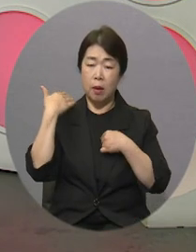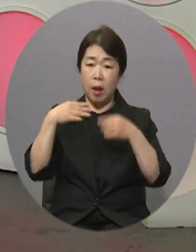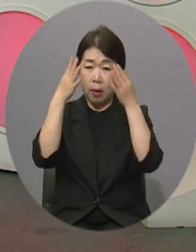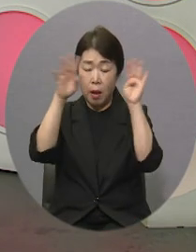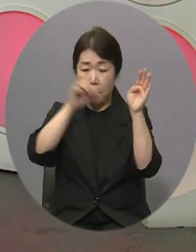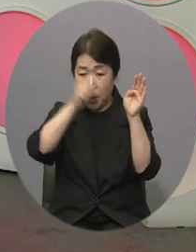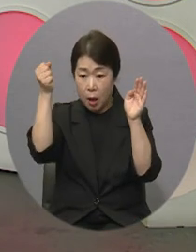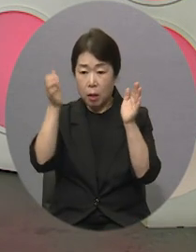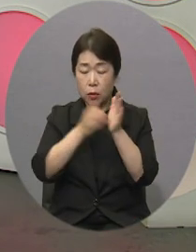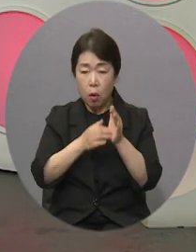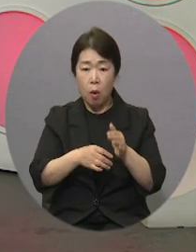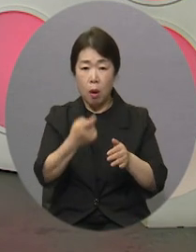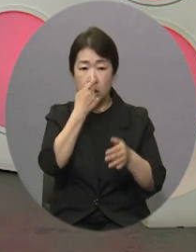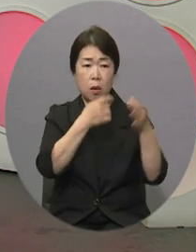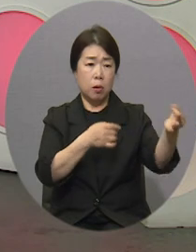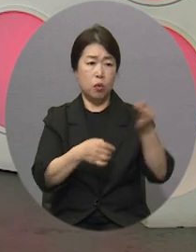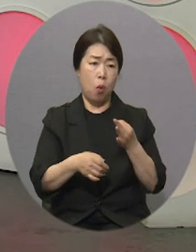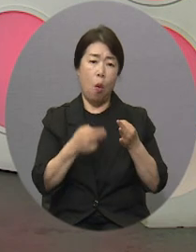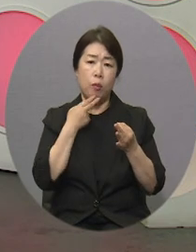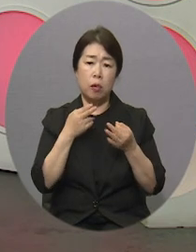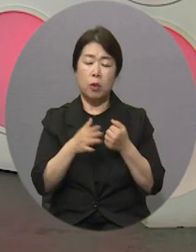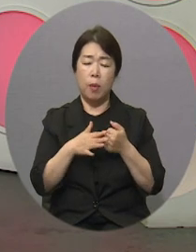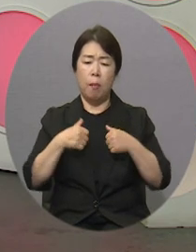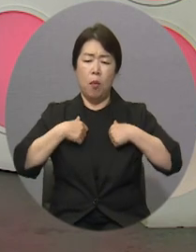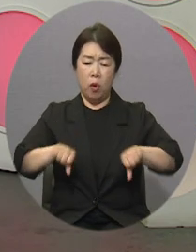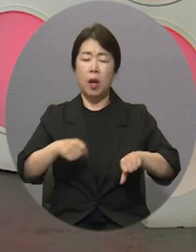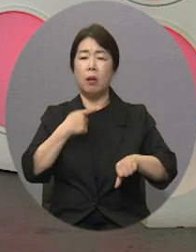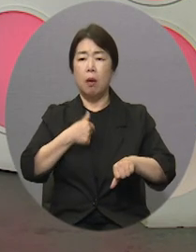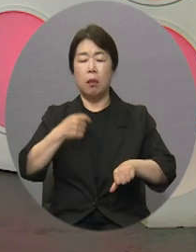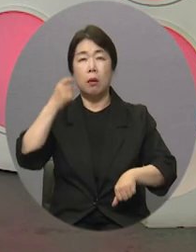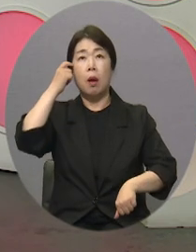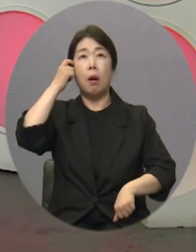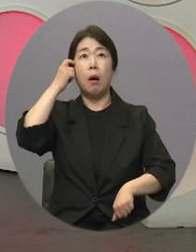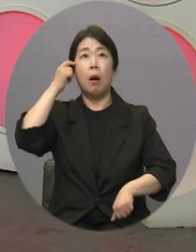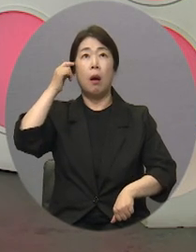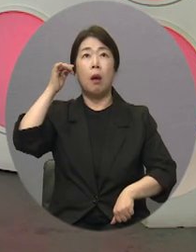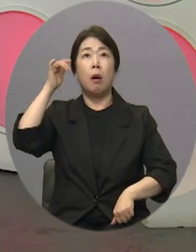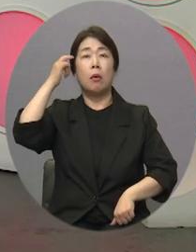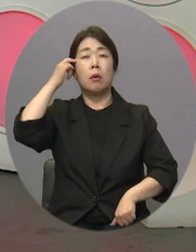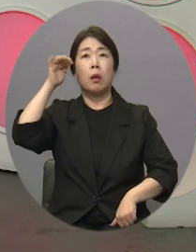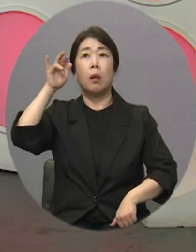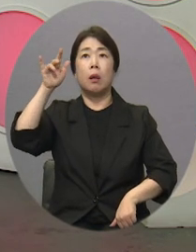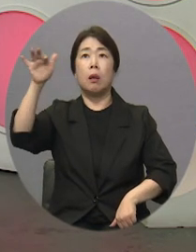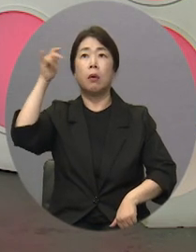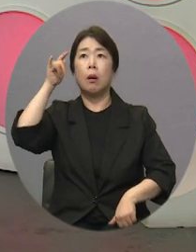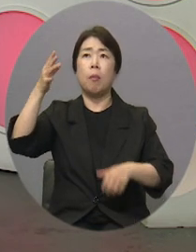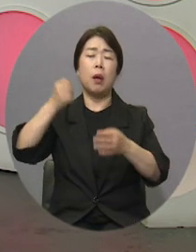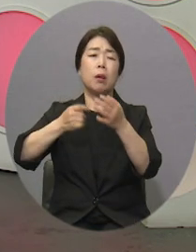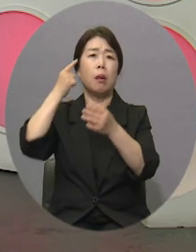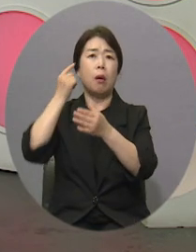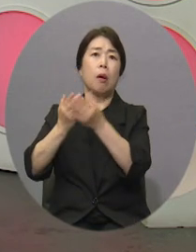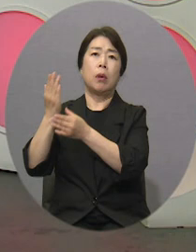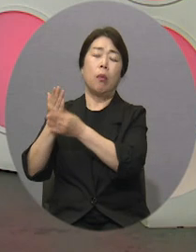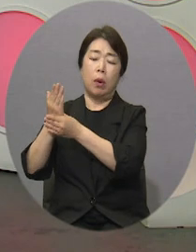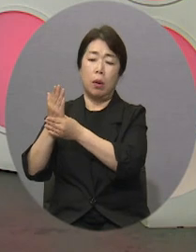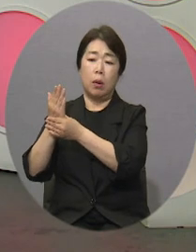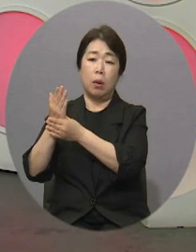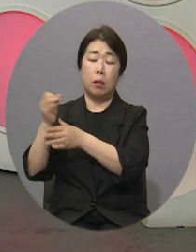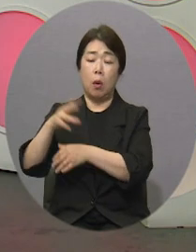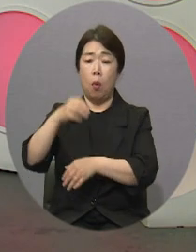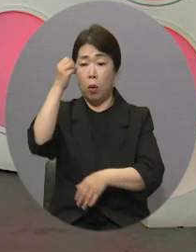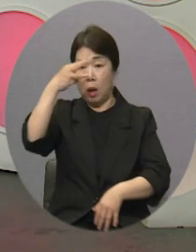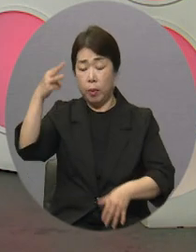모습이 떠올랐습니다. 동시에 지난 일들이 주마등처럼 스쳐 지나갔습니다. 고3 때 밀린